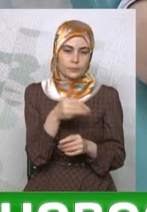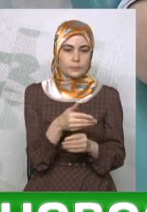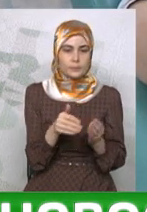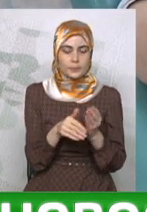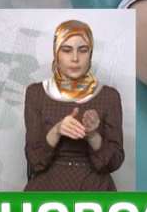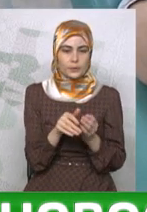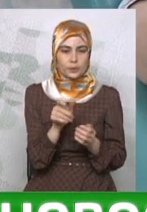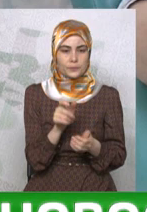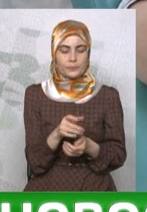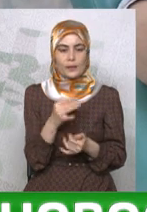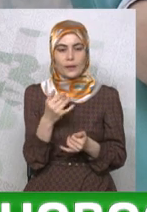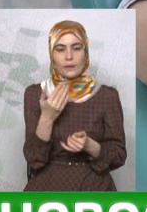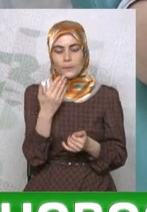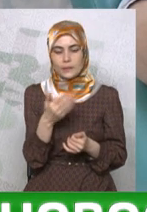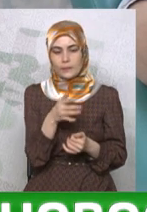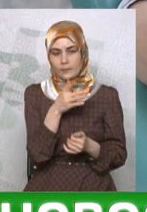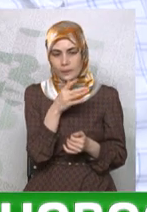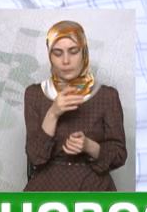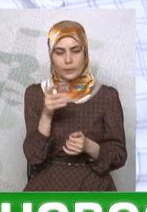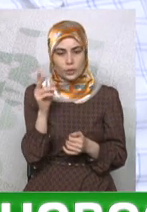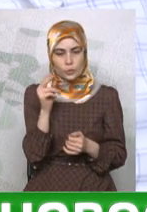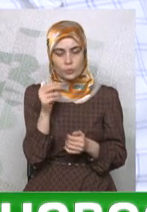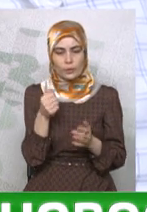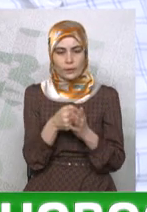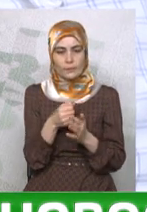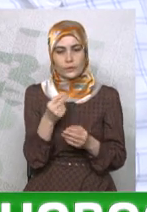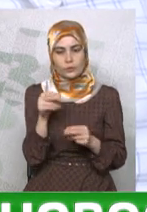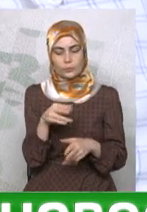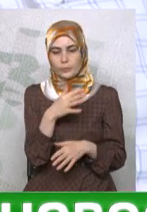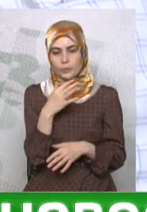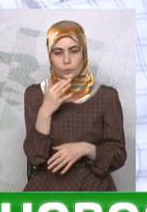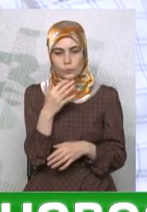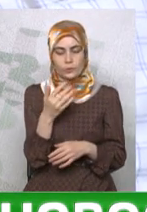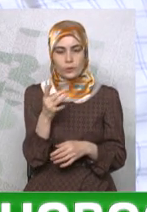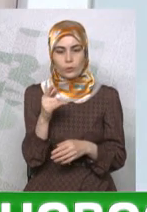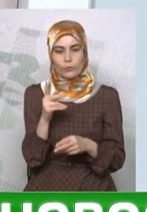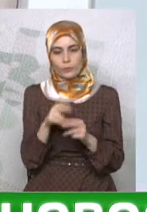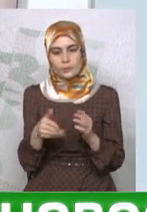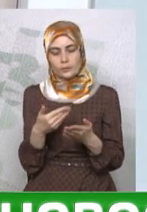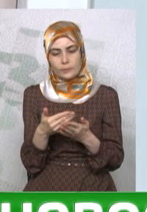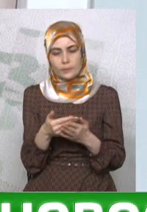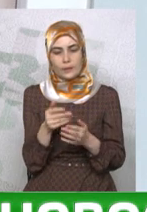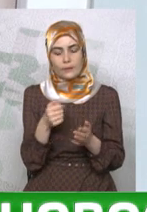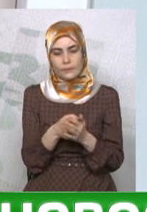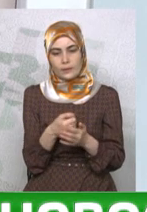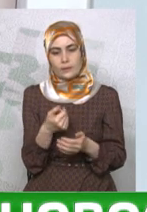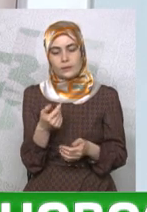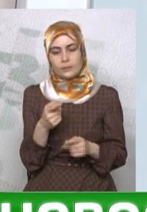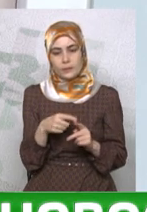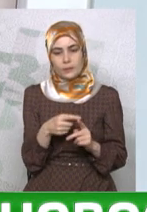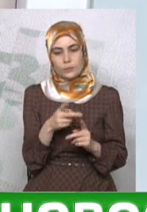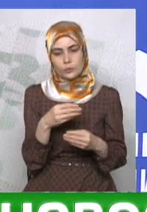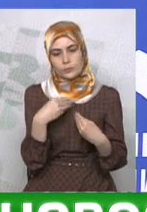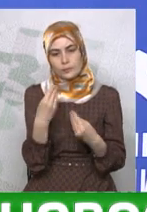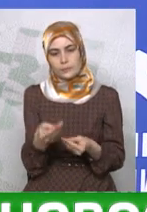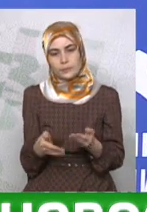В последнее время в регионе выросло число ДТП, и эта акция направлена на помощь пострадавшим во время аварии пассажирам и